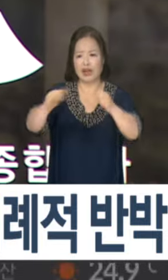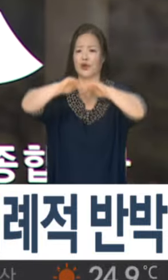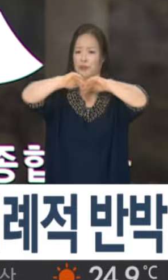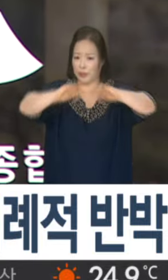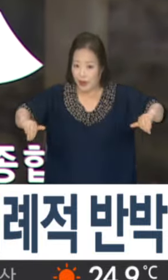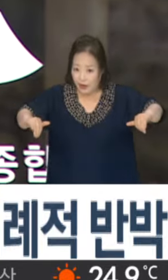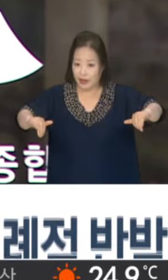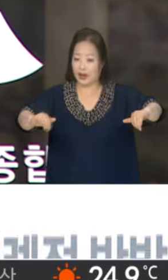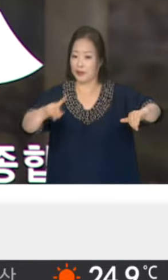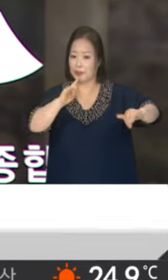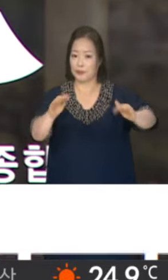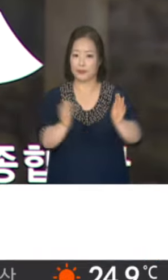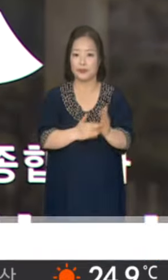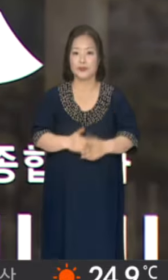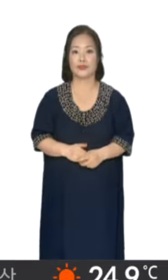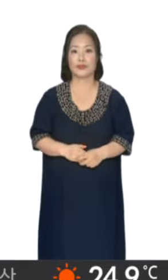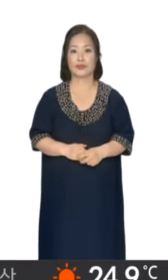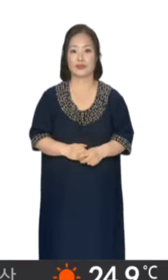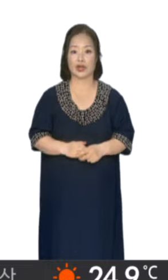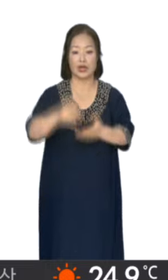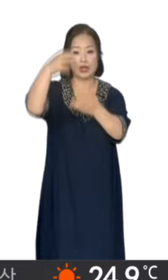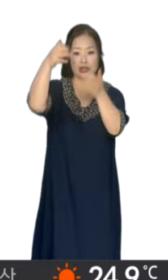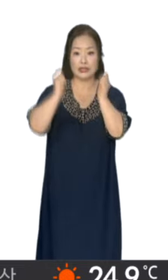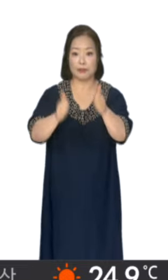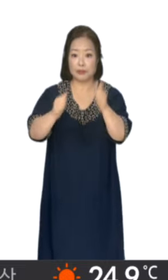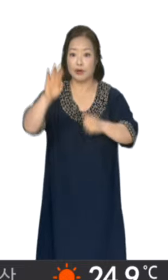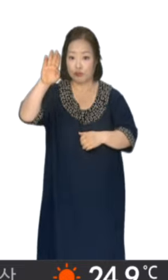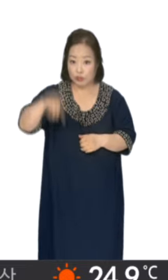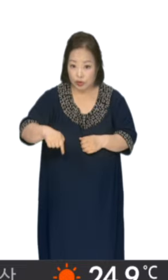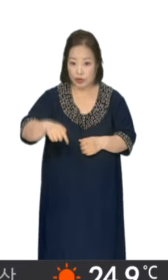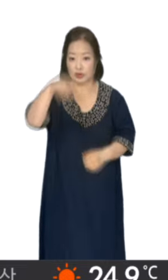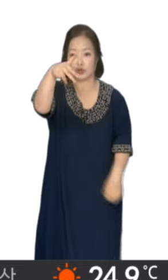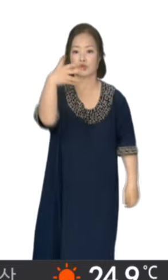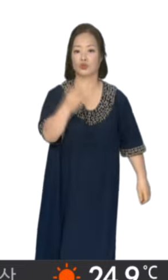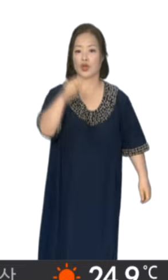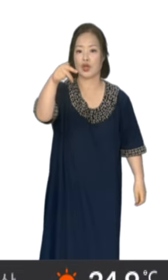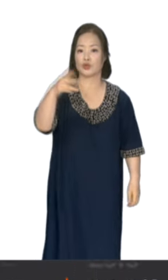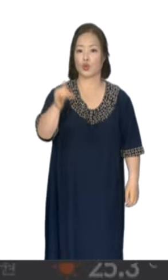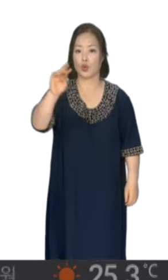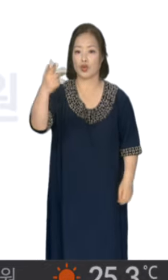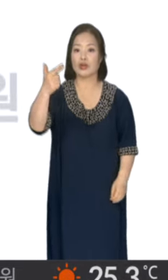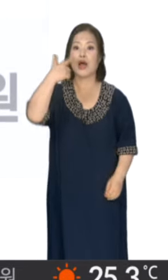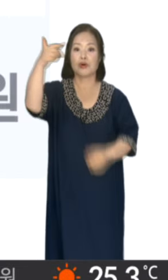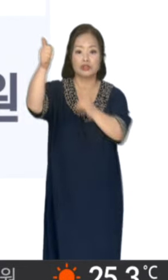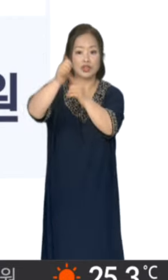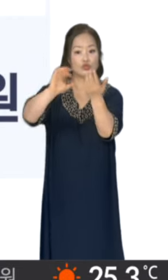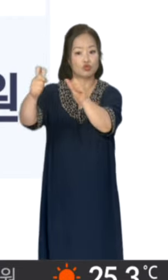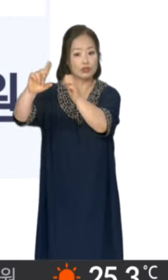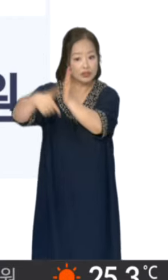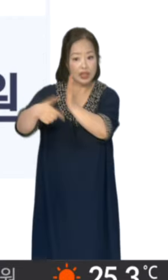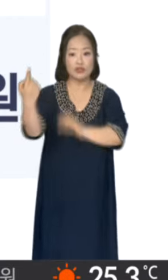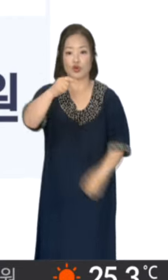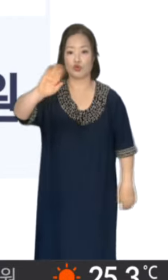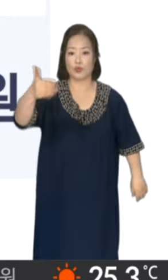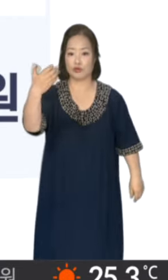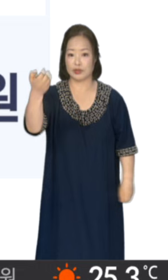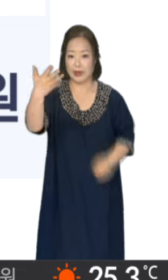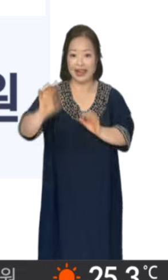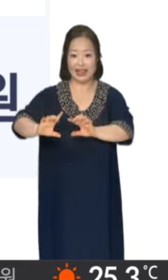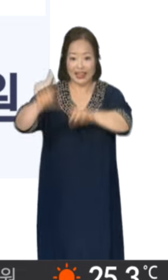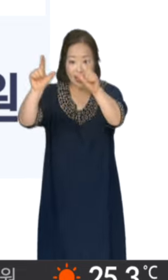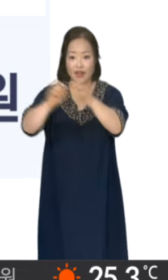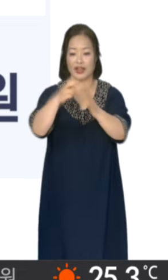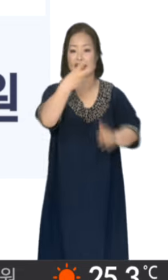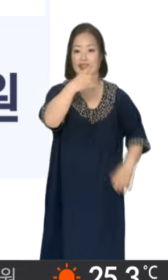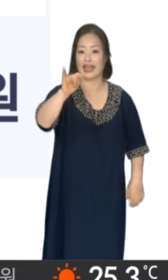아니라며 선을 그었습니다 재판부는 앞서 최종연 선대회장 사망 직전인 1998년 5월 대한 텔레콤의